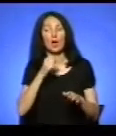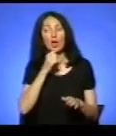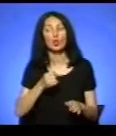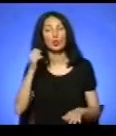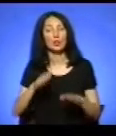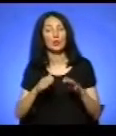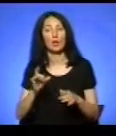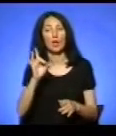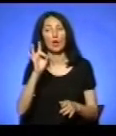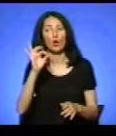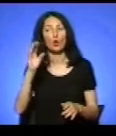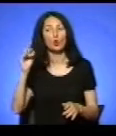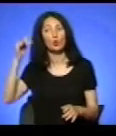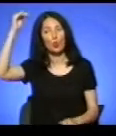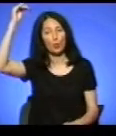ростомір,